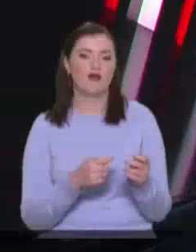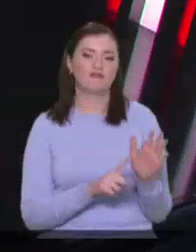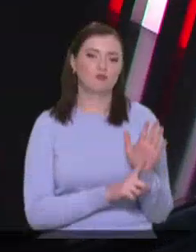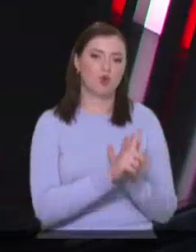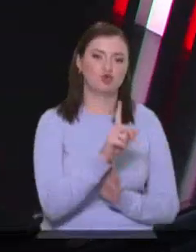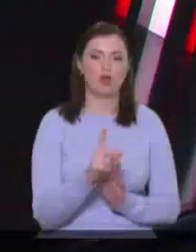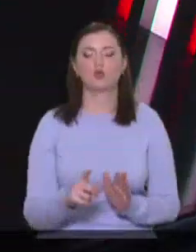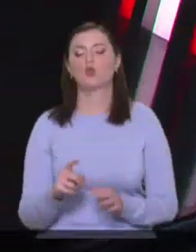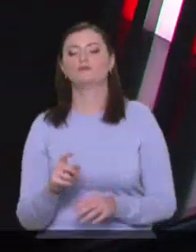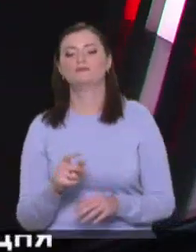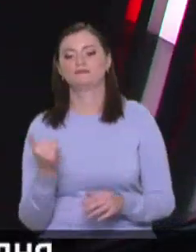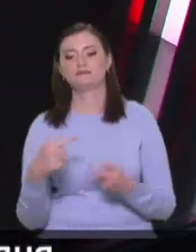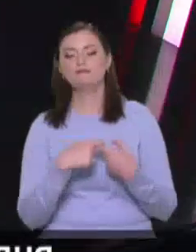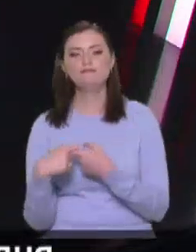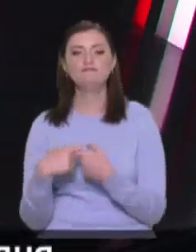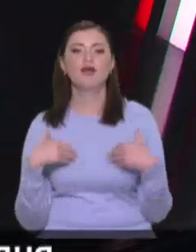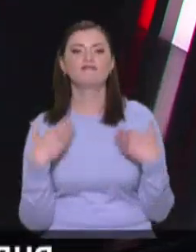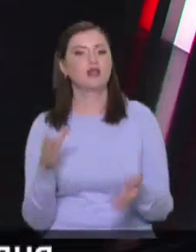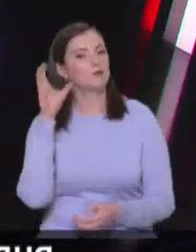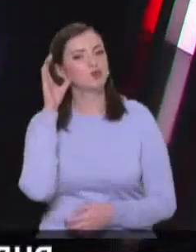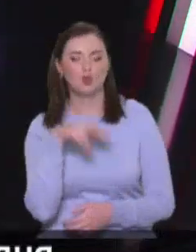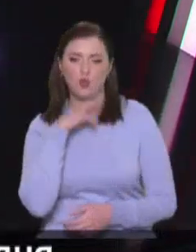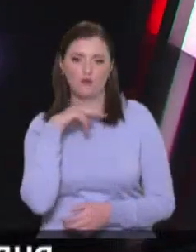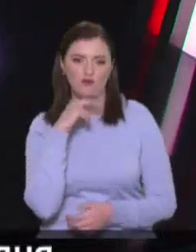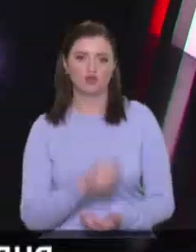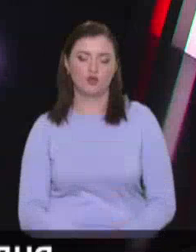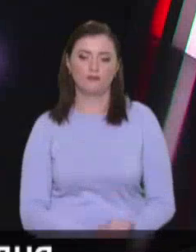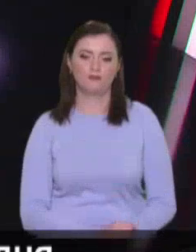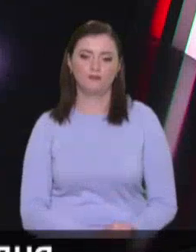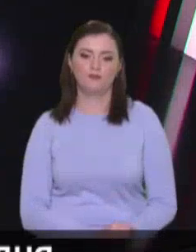Зараз вона з нами на зв'язку. Тож вітаємо і слухаємо уважно, Юліану.